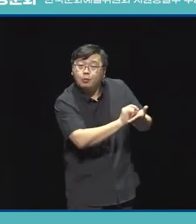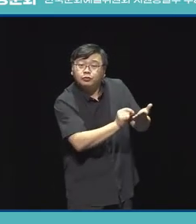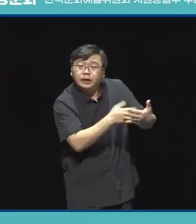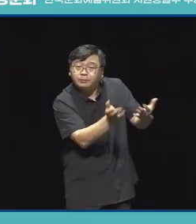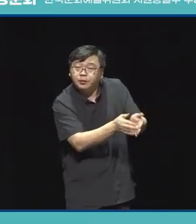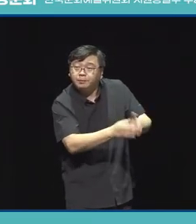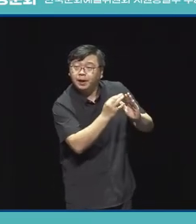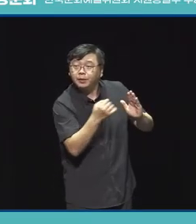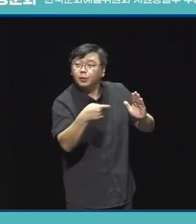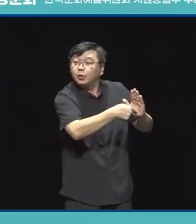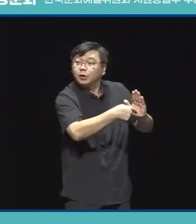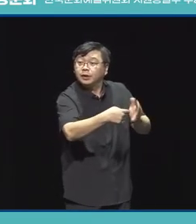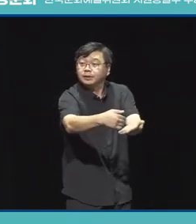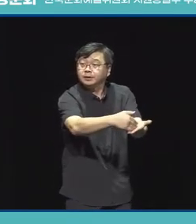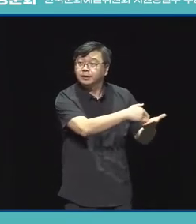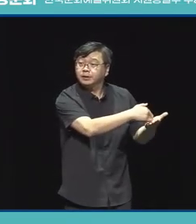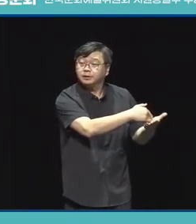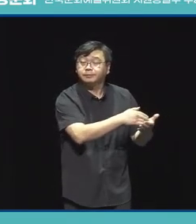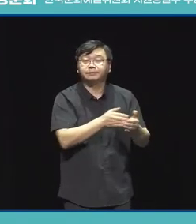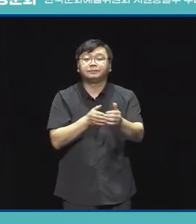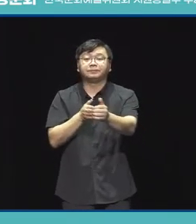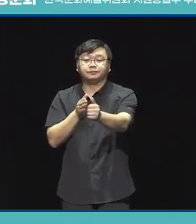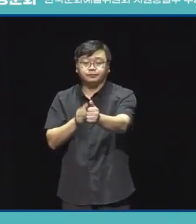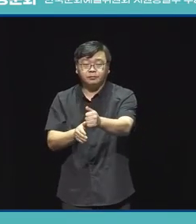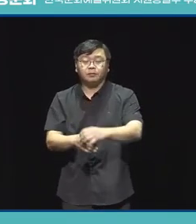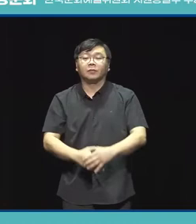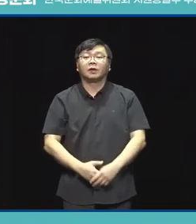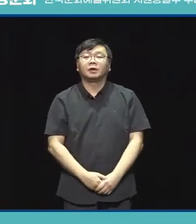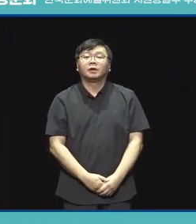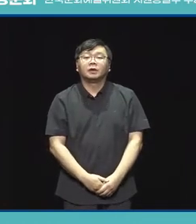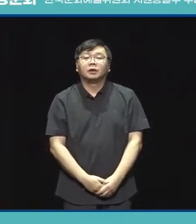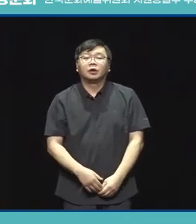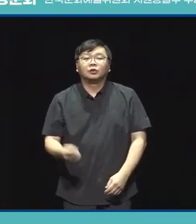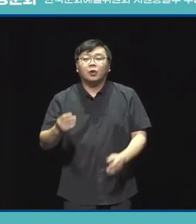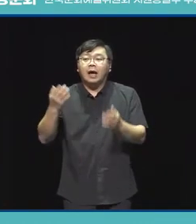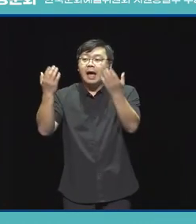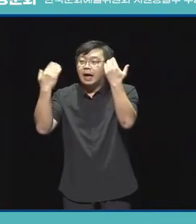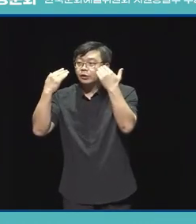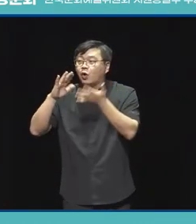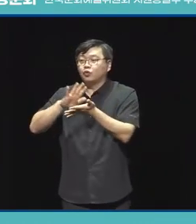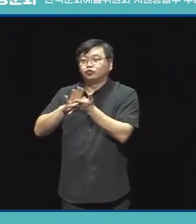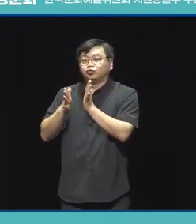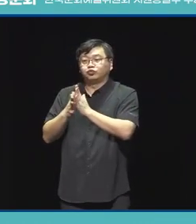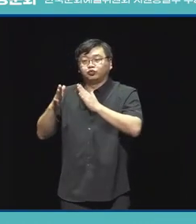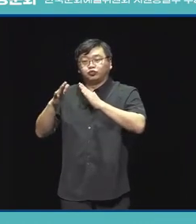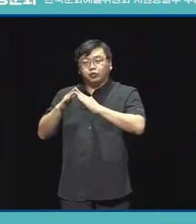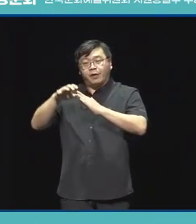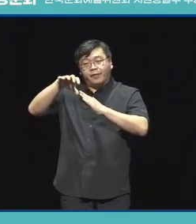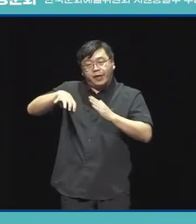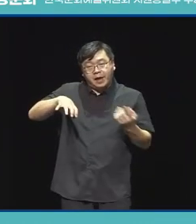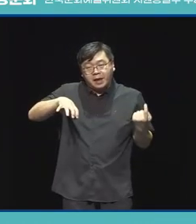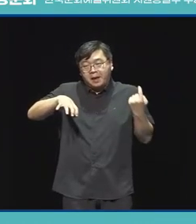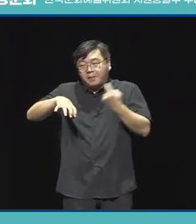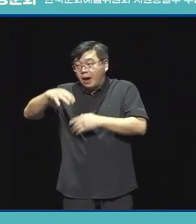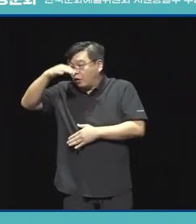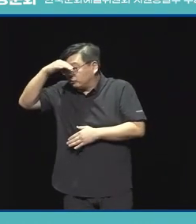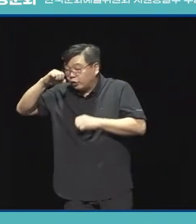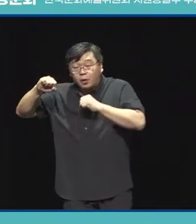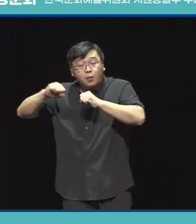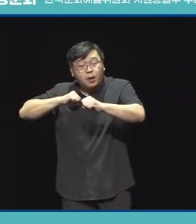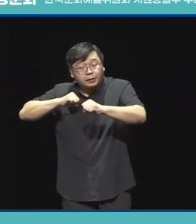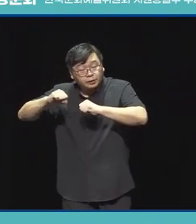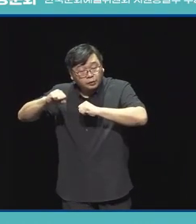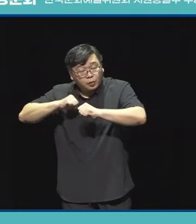되고요. 또 그 신청해 주시는 사업들 중에 학교나 유치원 같은 교육 시설을 방문해서 하는